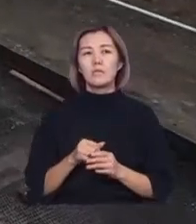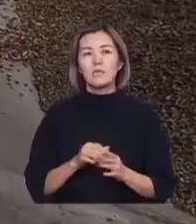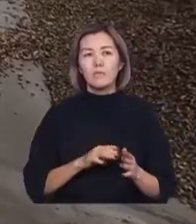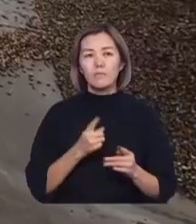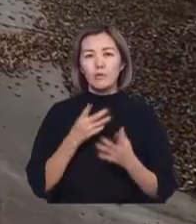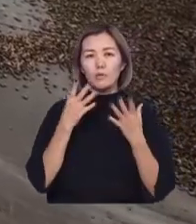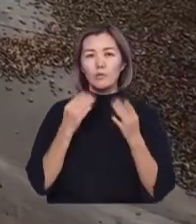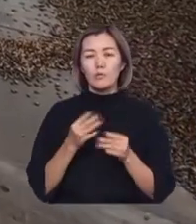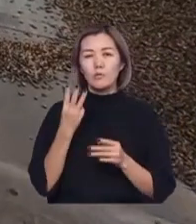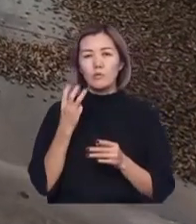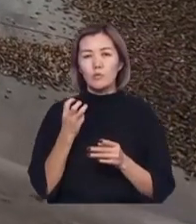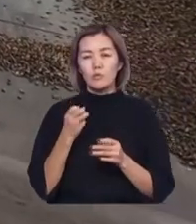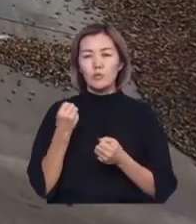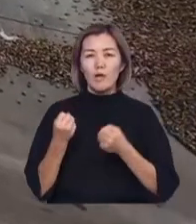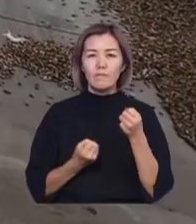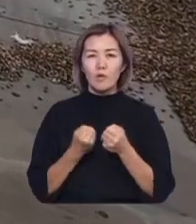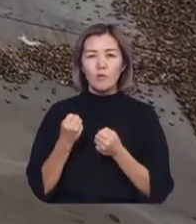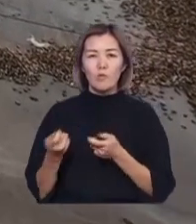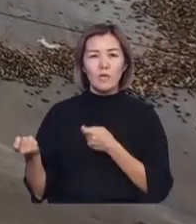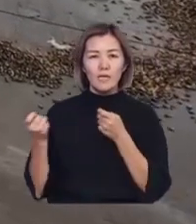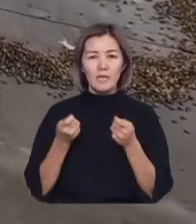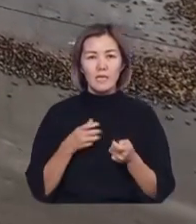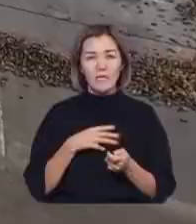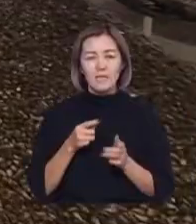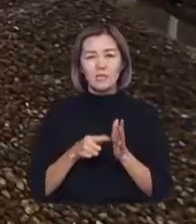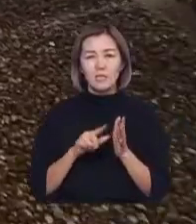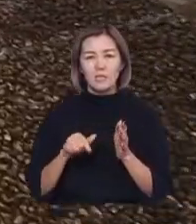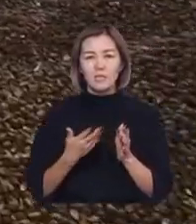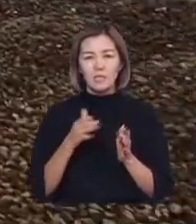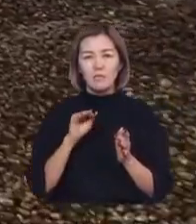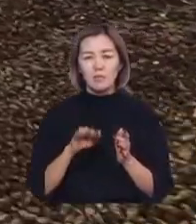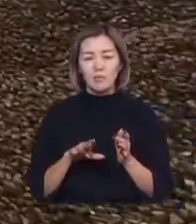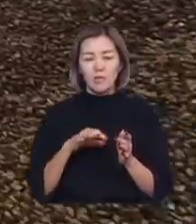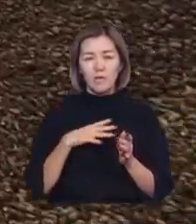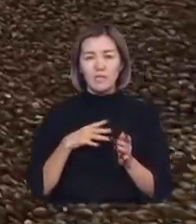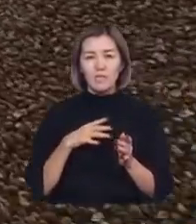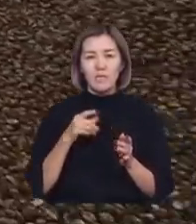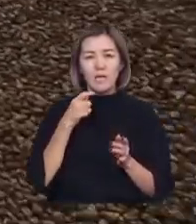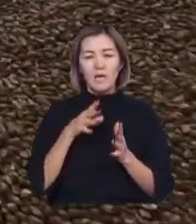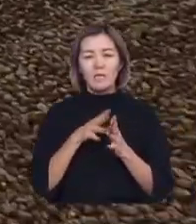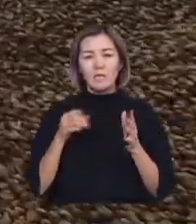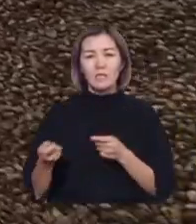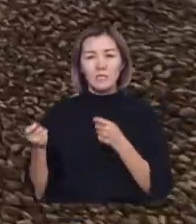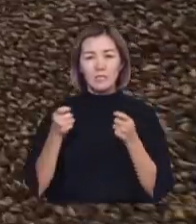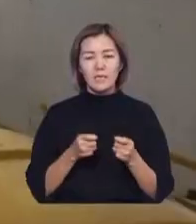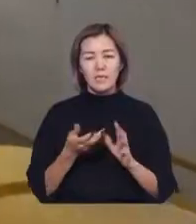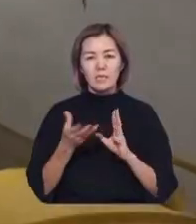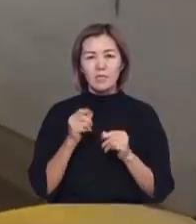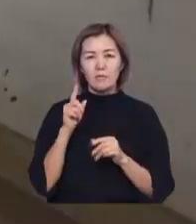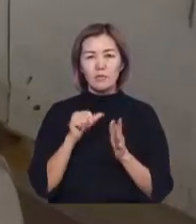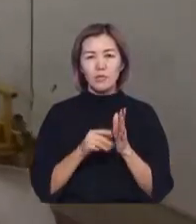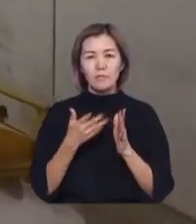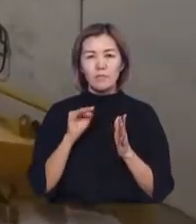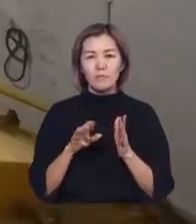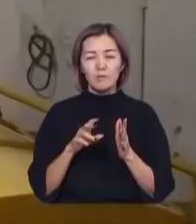түбір тиелген 300-ден аса автокөлік келіп жатыр. Олардан 7,5 тоннаға дейін қант қызылшасы түседі. Жалпы зауыт аумағында 165 мың